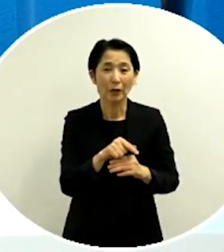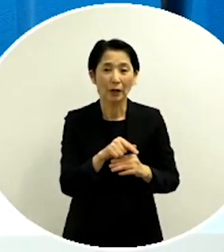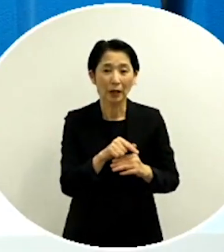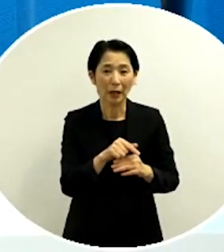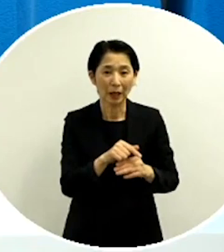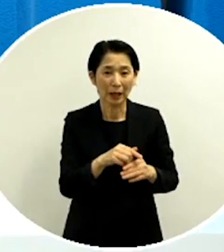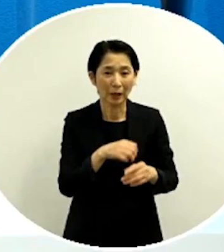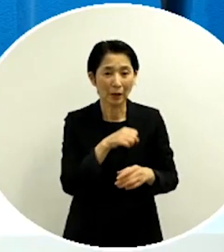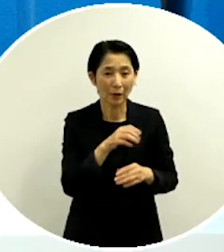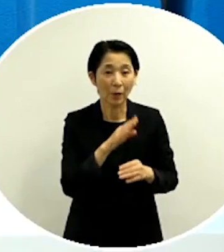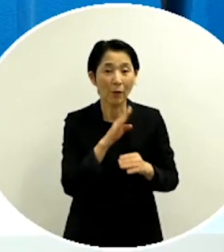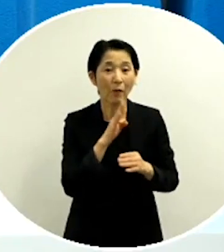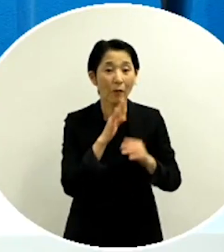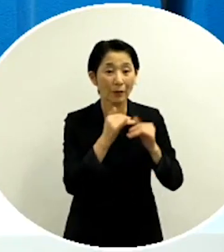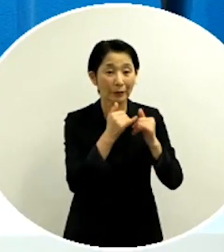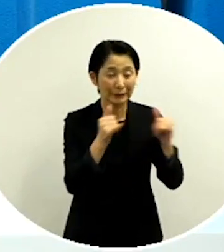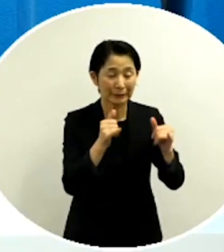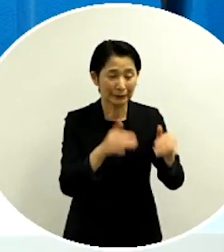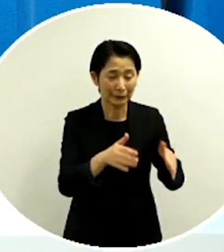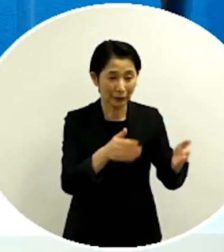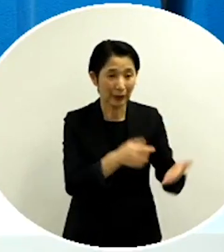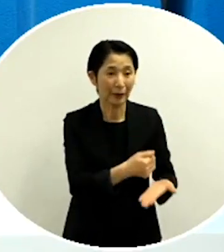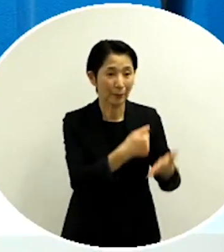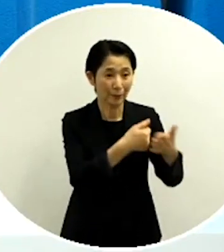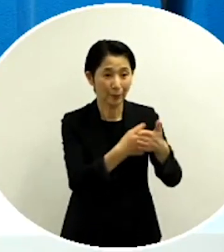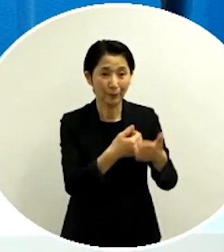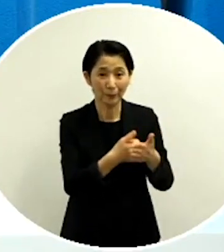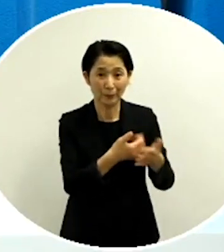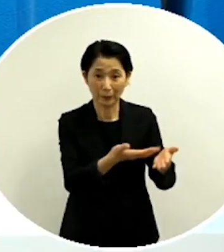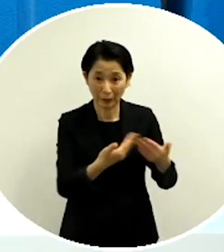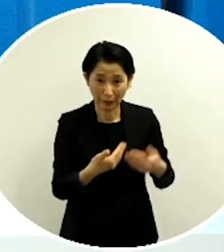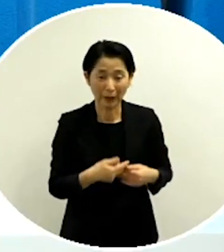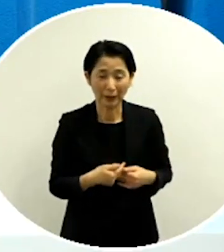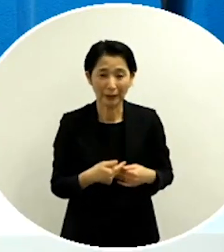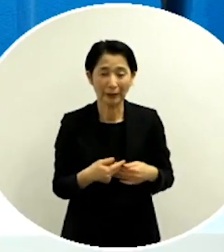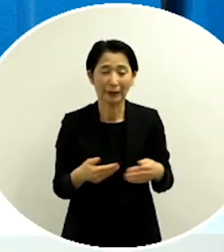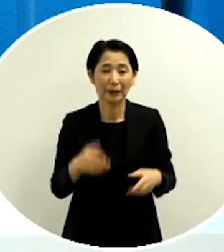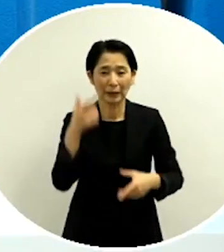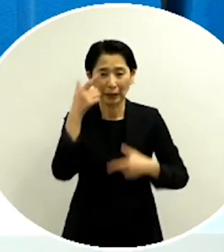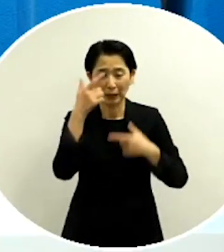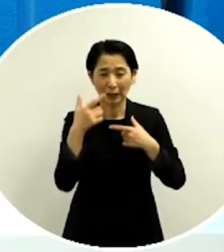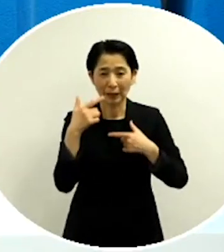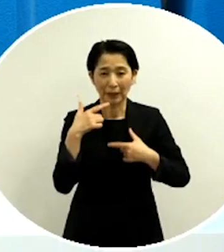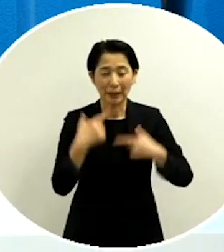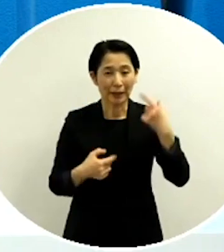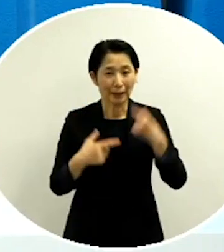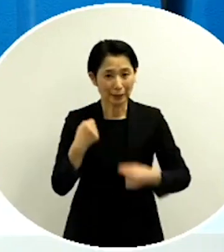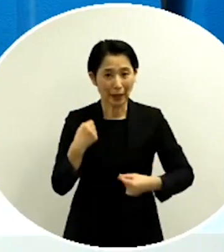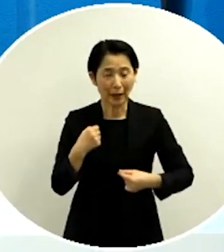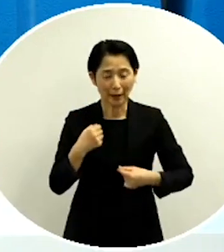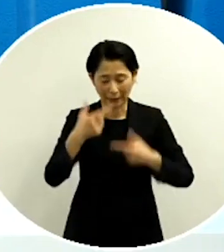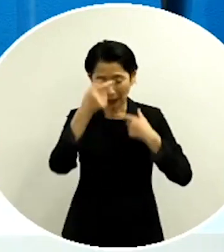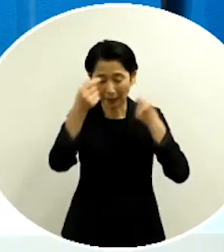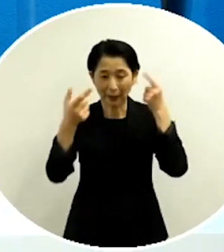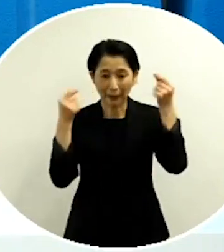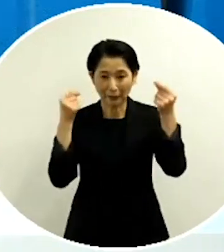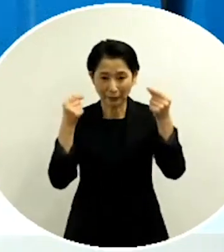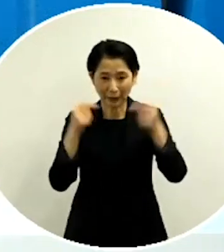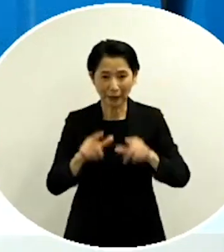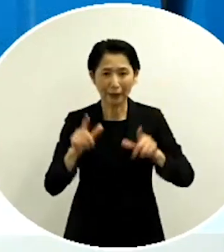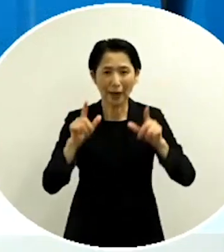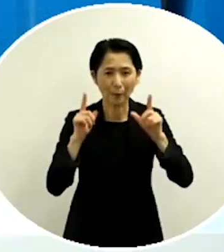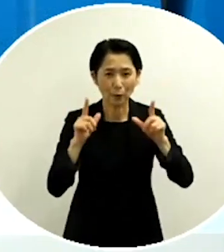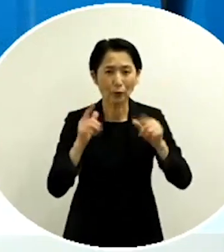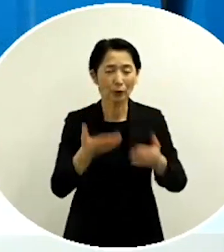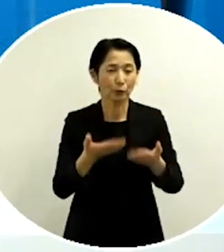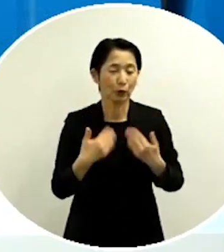当事者の方がおられたりあるいは学生たちでアルバイトを失っ待った人たちが来て発表してくれるんです